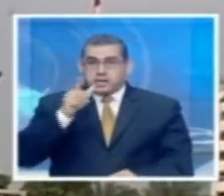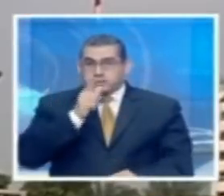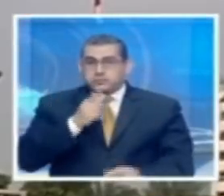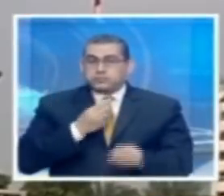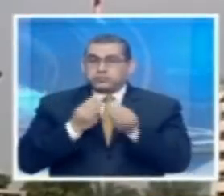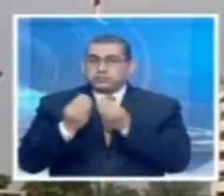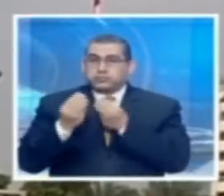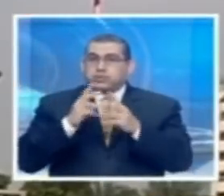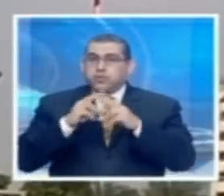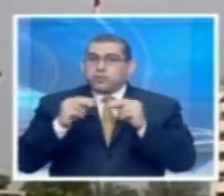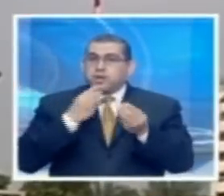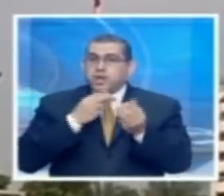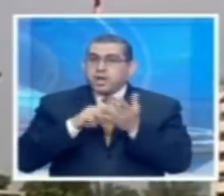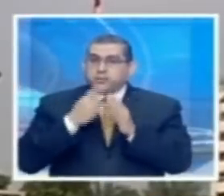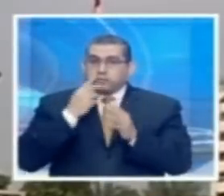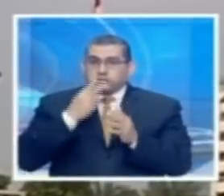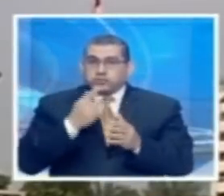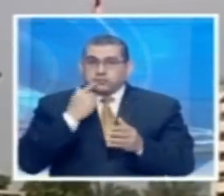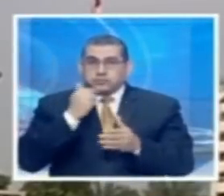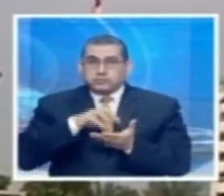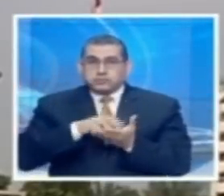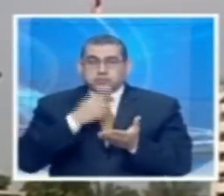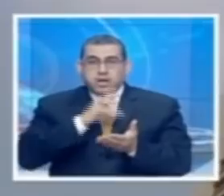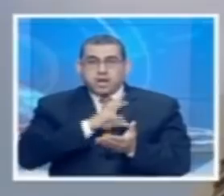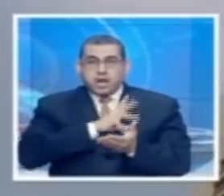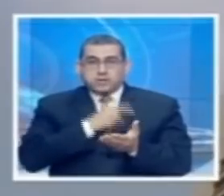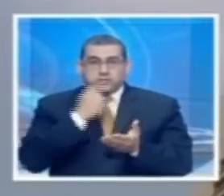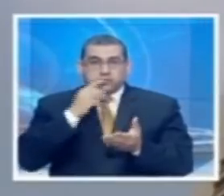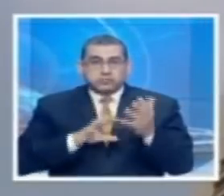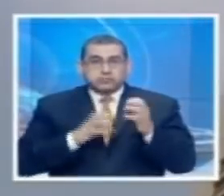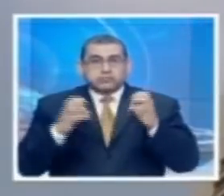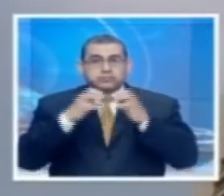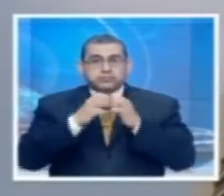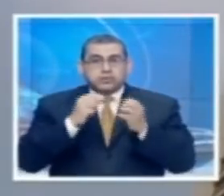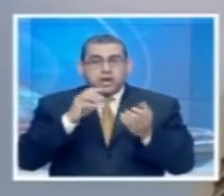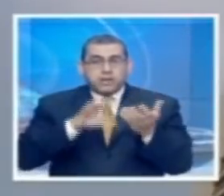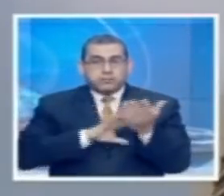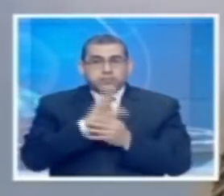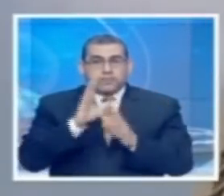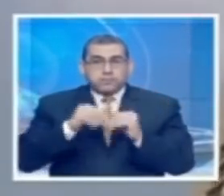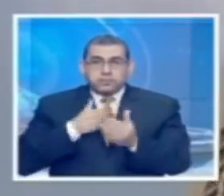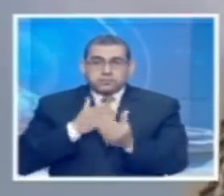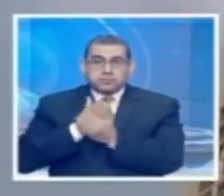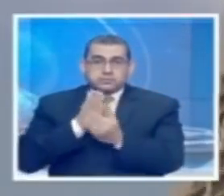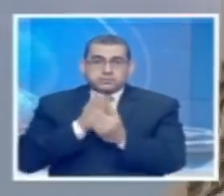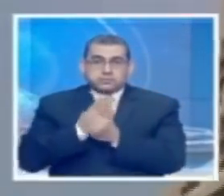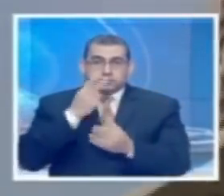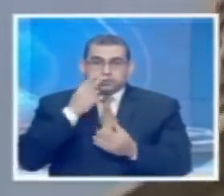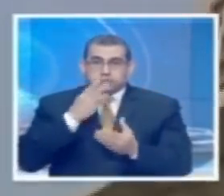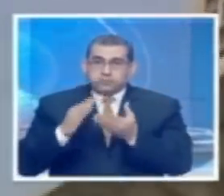سعد الحريري تطورات الوضع إقليميا على ضوء المواجهات العسكرية بالأراضي